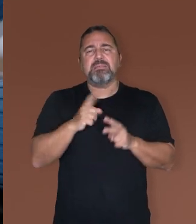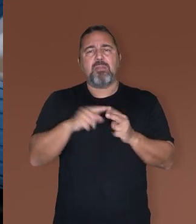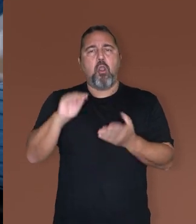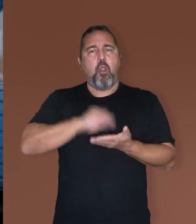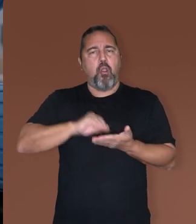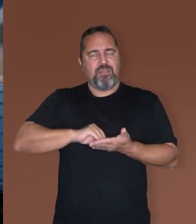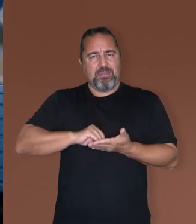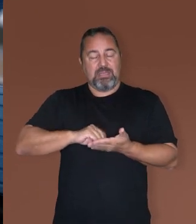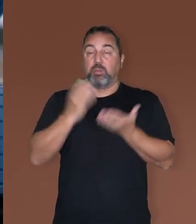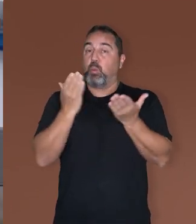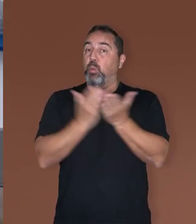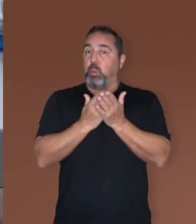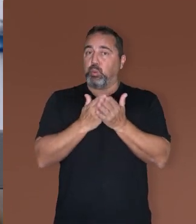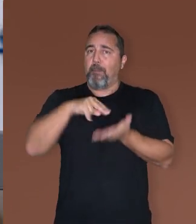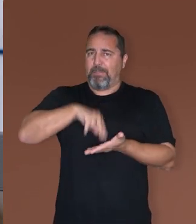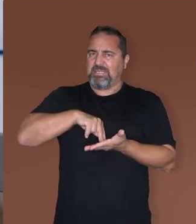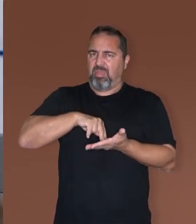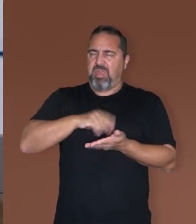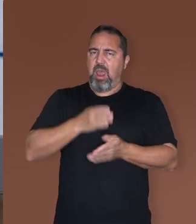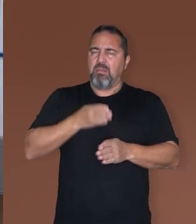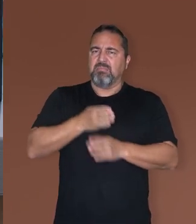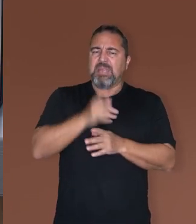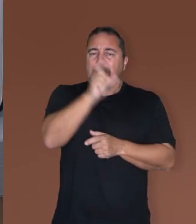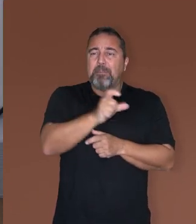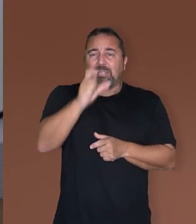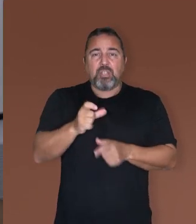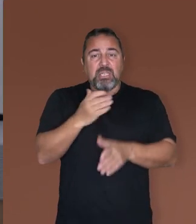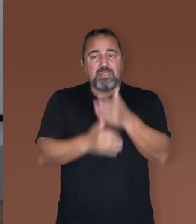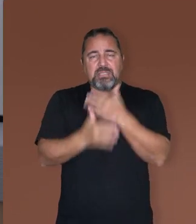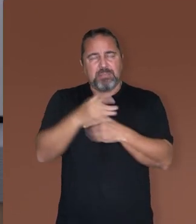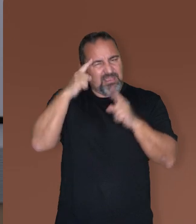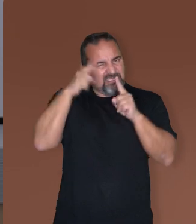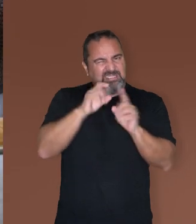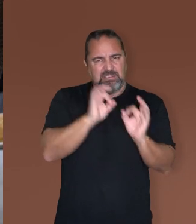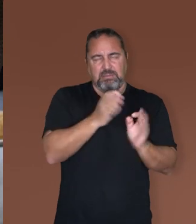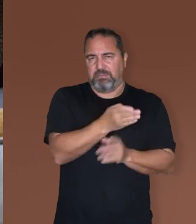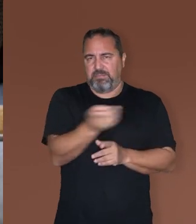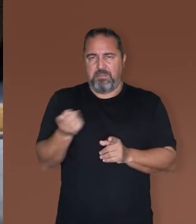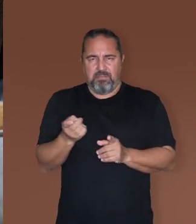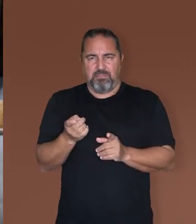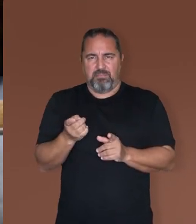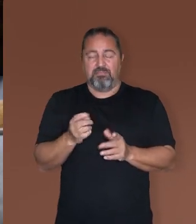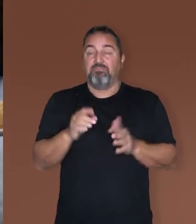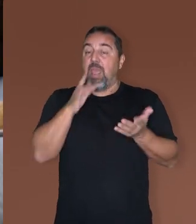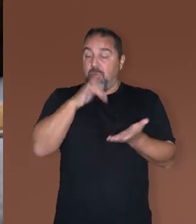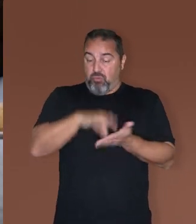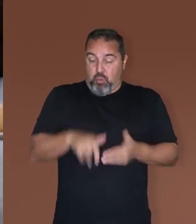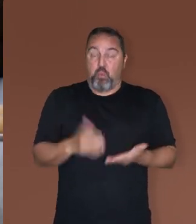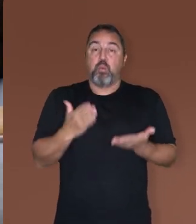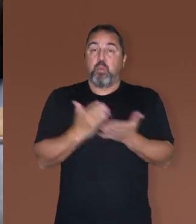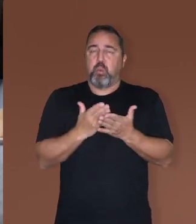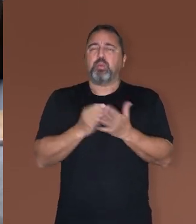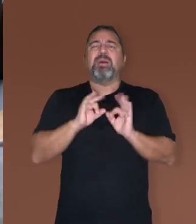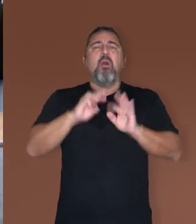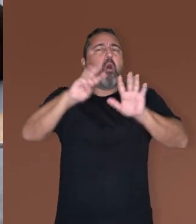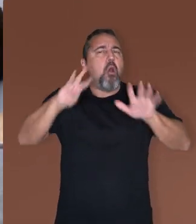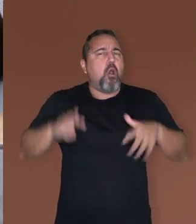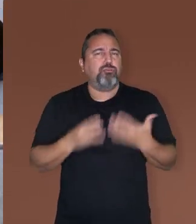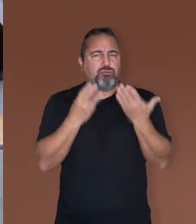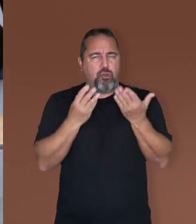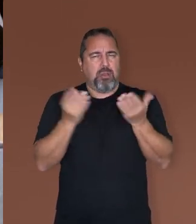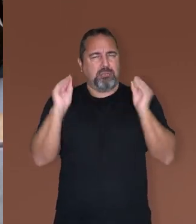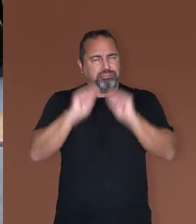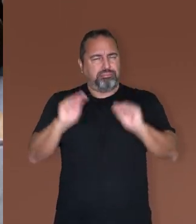bulegotikoak ikastaroarekin. Desgaitasunen bat duten pertsonei bideratutako ikastaro presentziala. 8 orduko